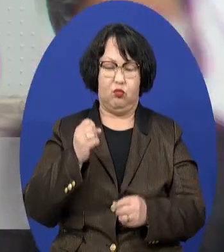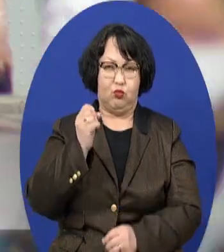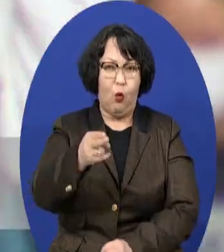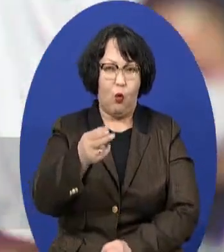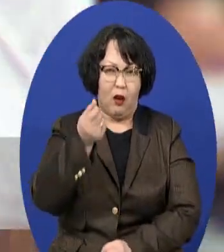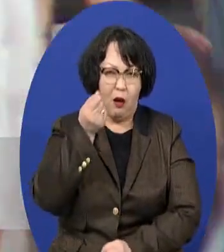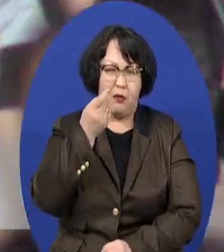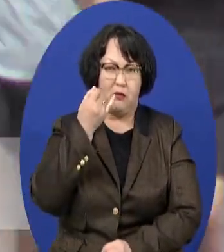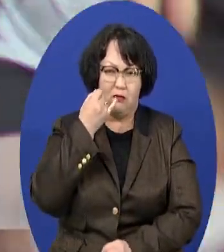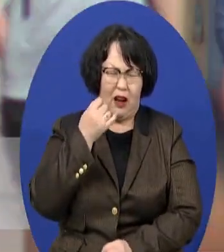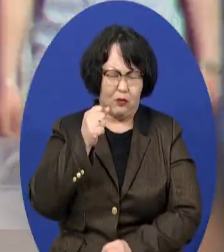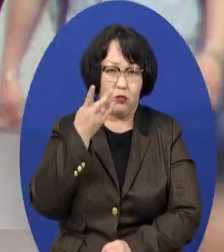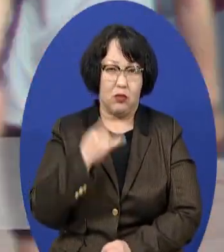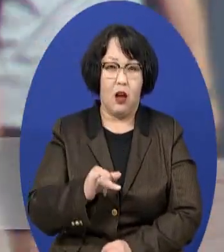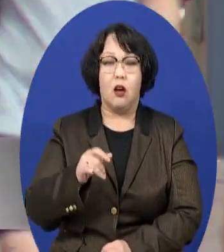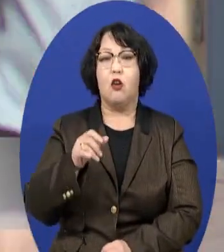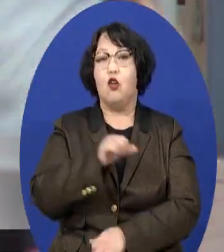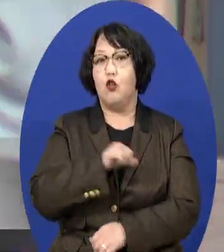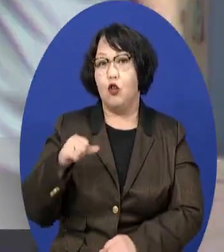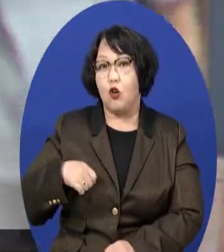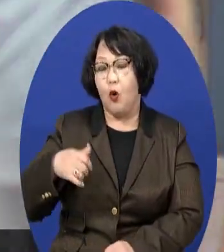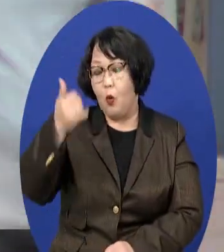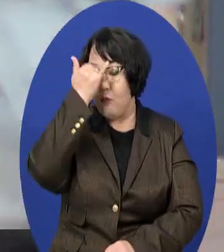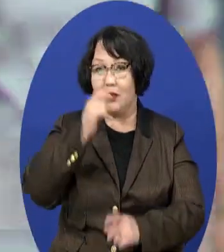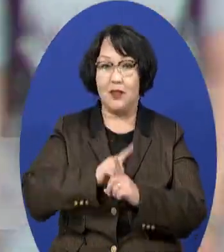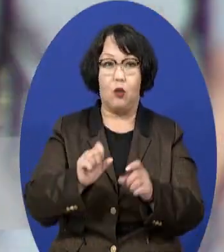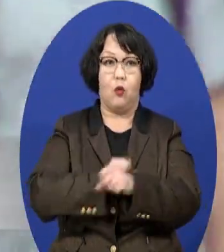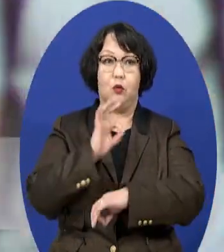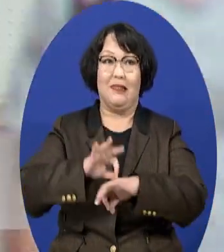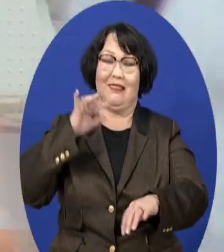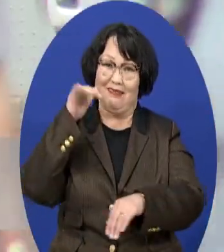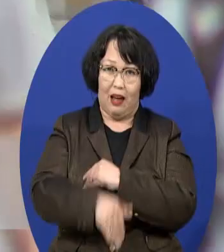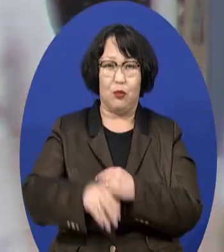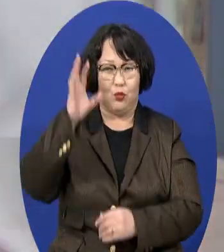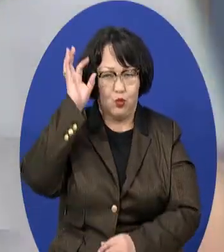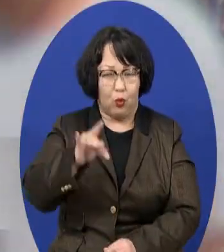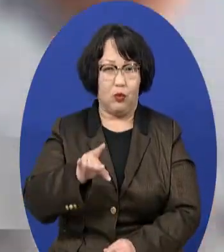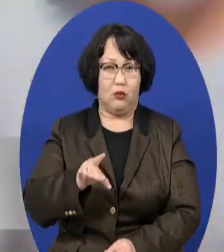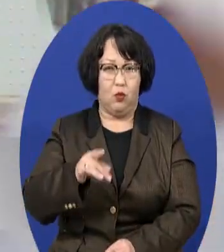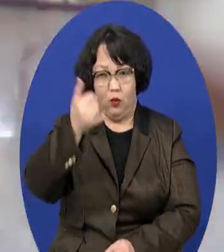өөрсдийн хунцраар зартахлыг даван туулах хэрэгтэй гэдгийг эрдэмтэд уриалж байна.